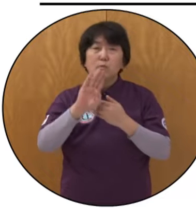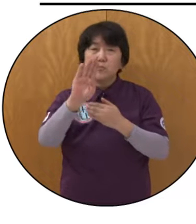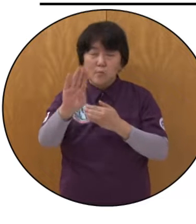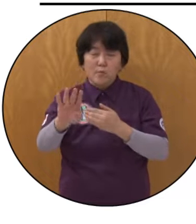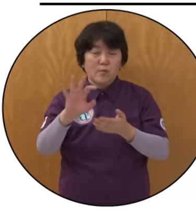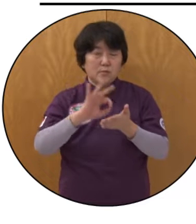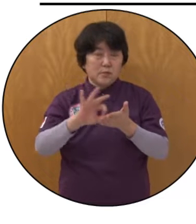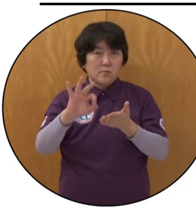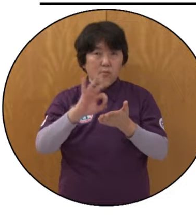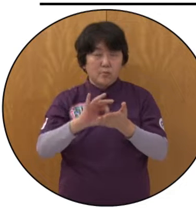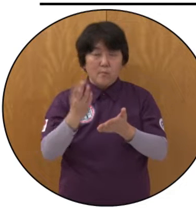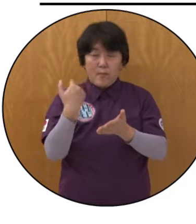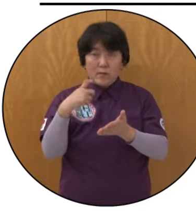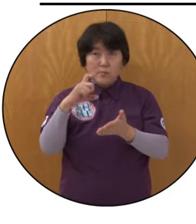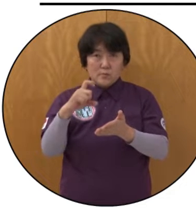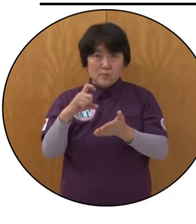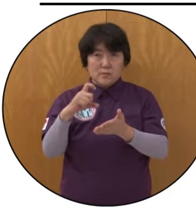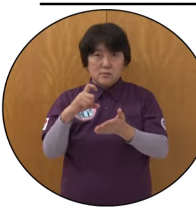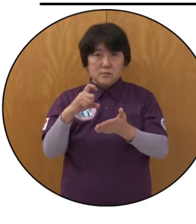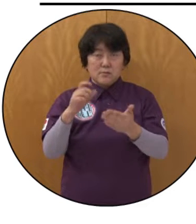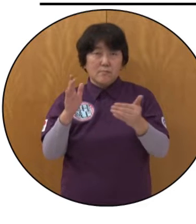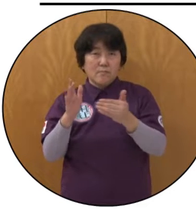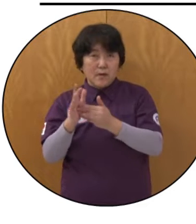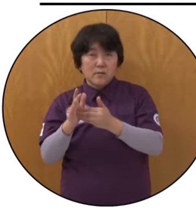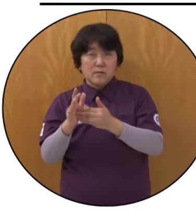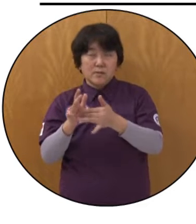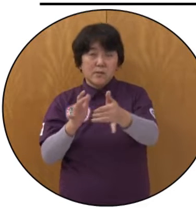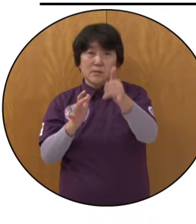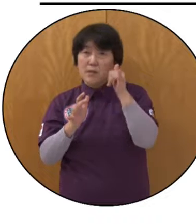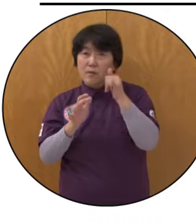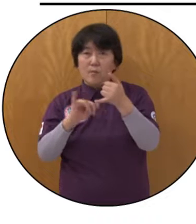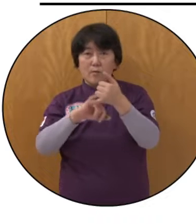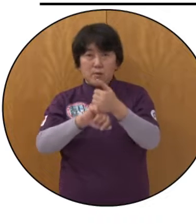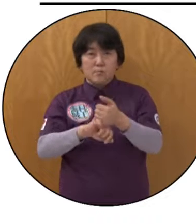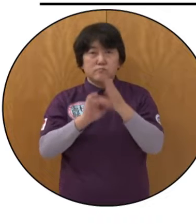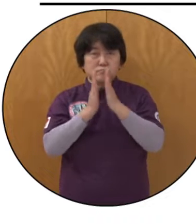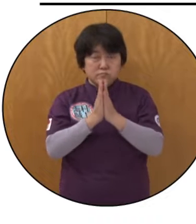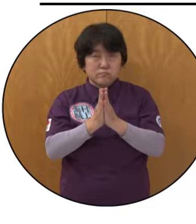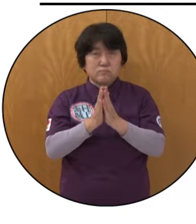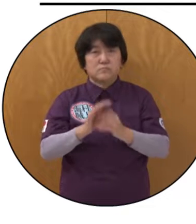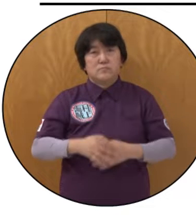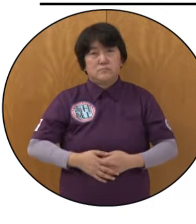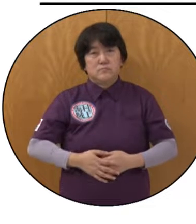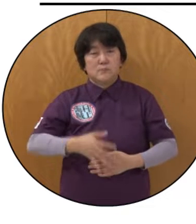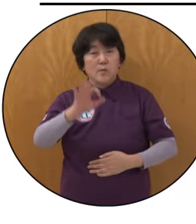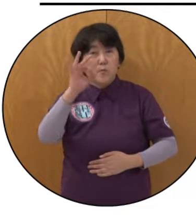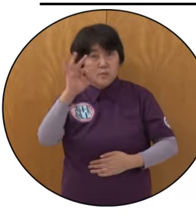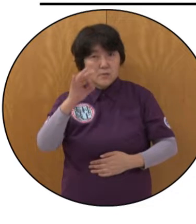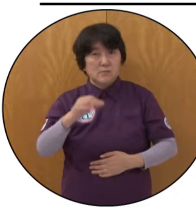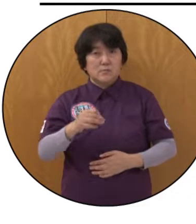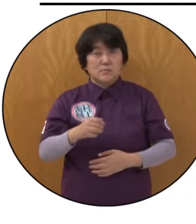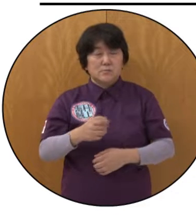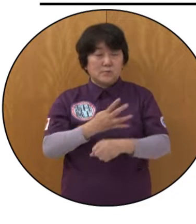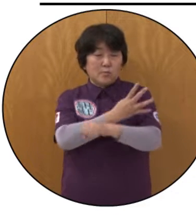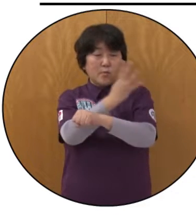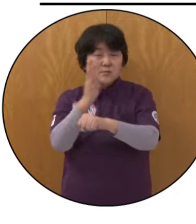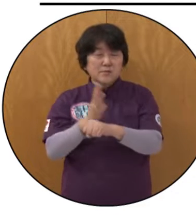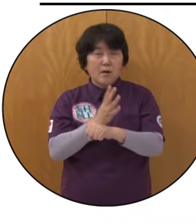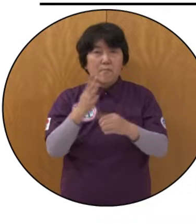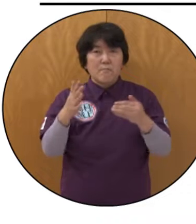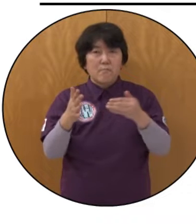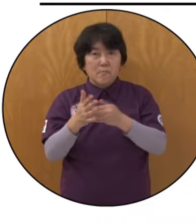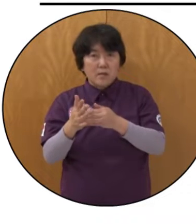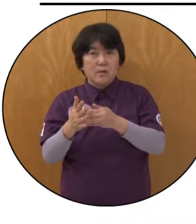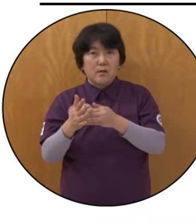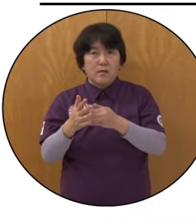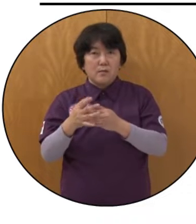後利用する前日までにお電話で予約をしてください。利用料金は半日4時間以内